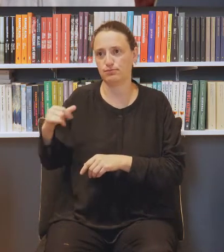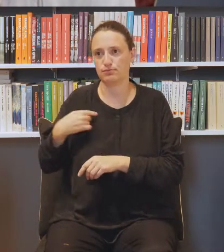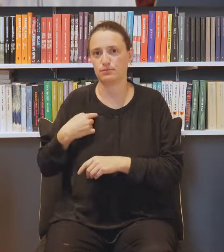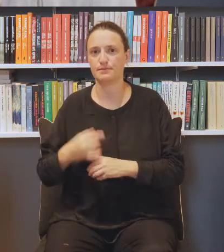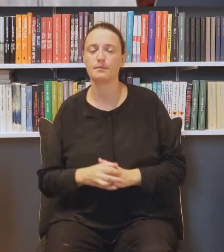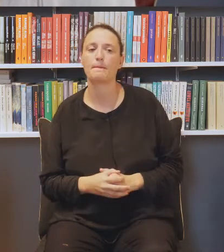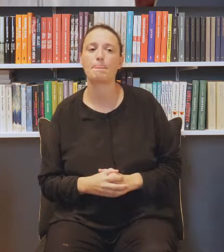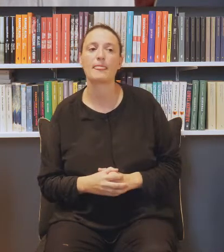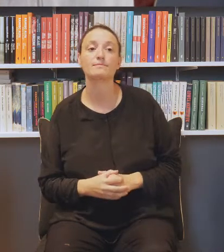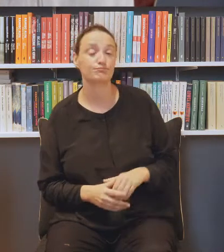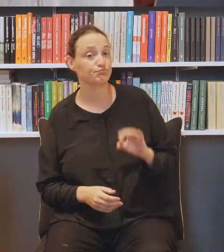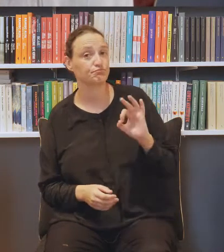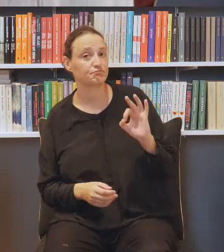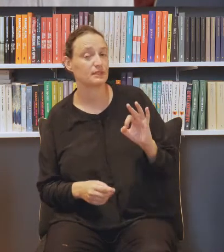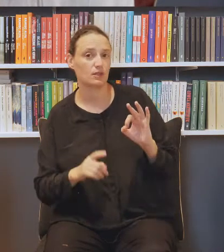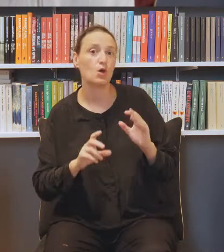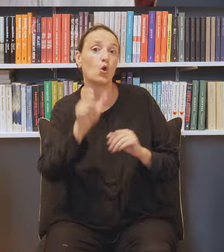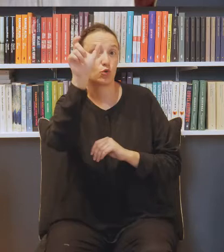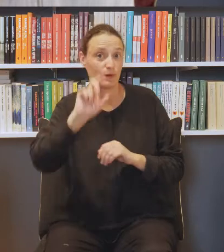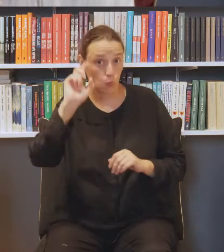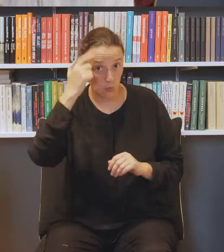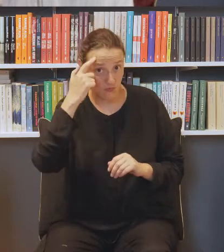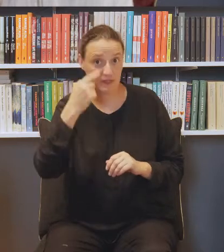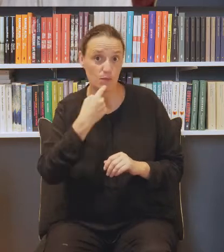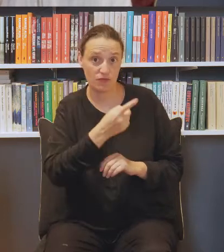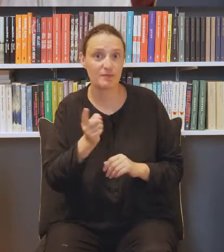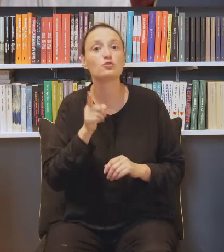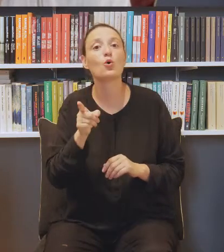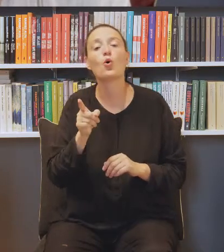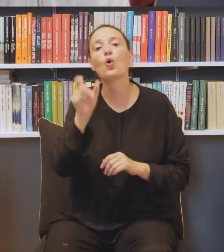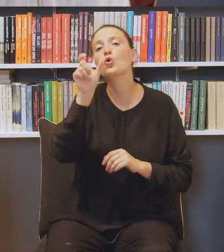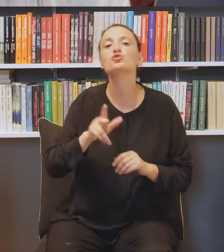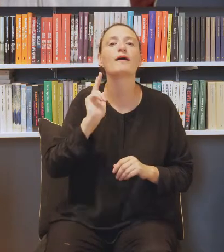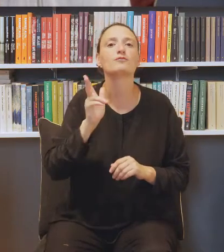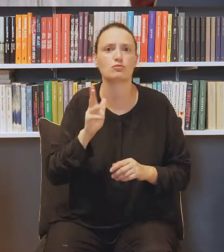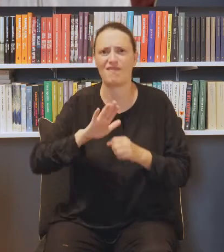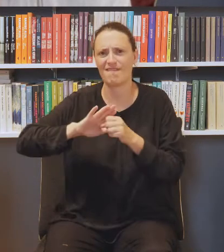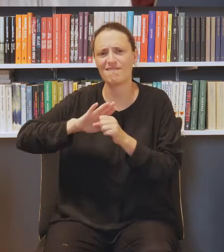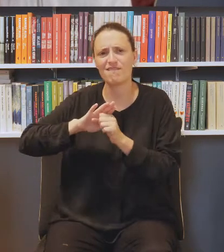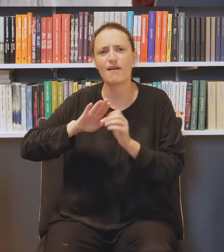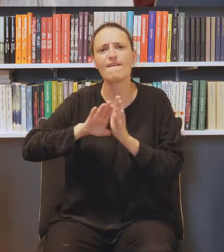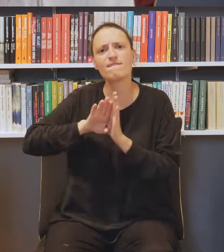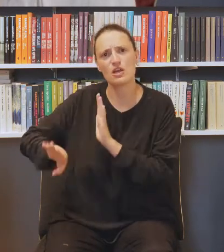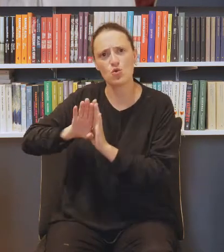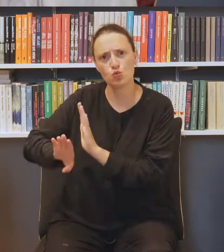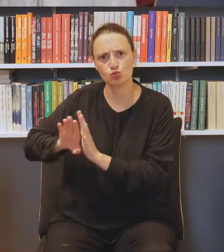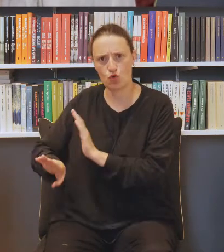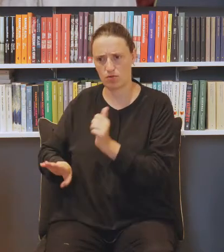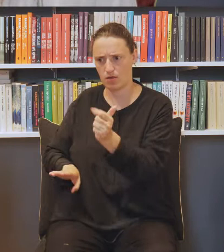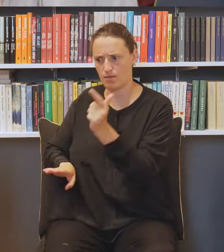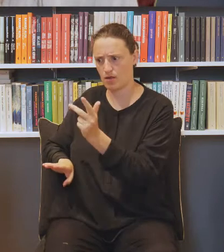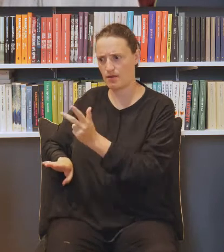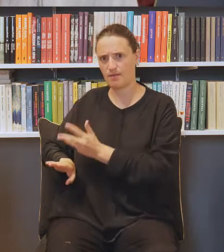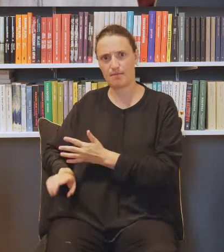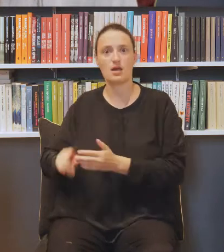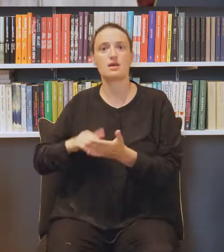Dobrze, już kiedy jest mowa o głównej bohaterce, to jest ona osobą wykluczoną na wielu poziomach. Jest bardzo odmienna od